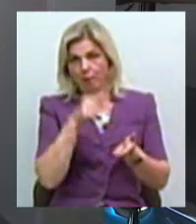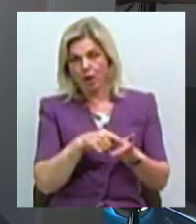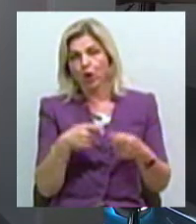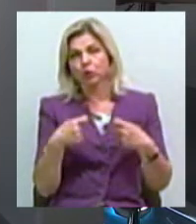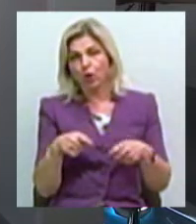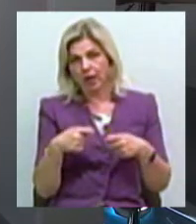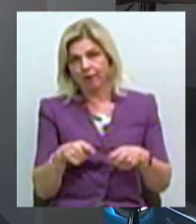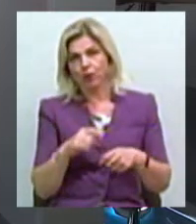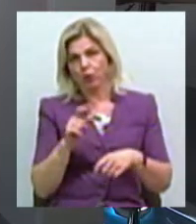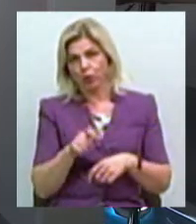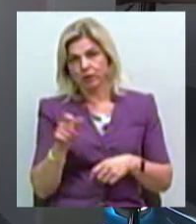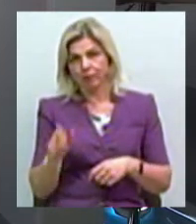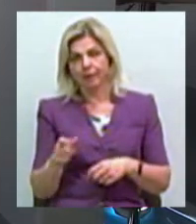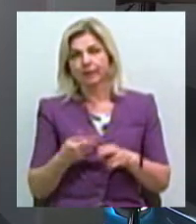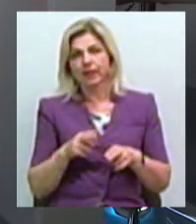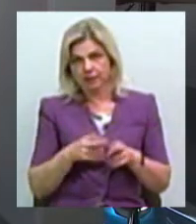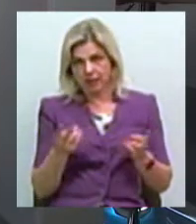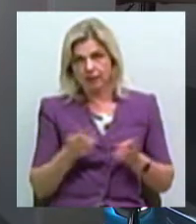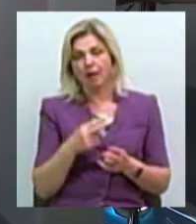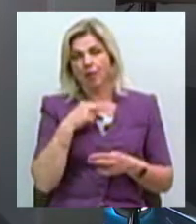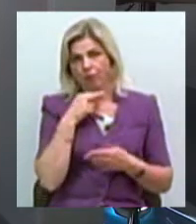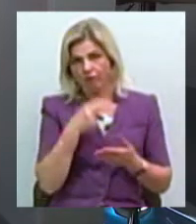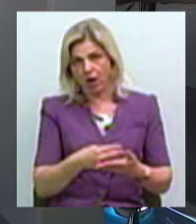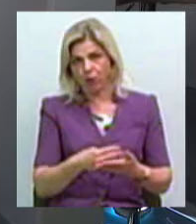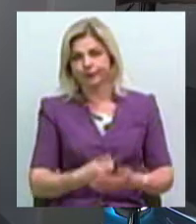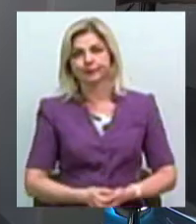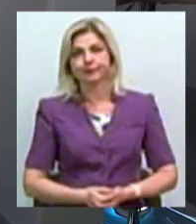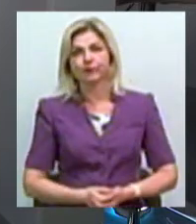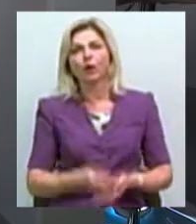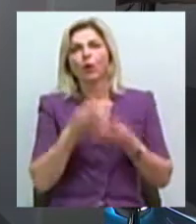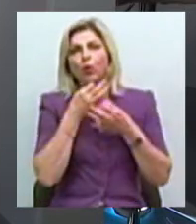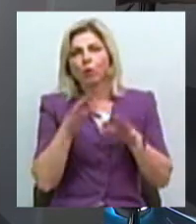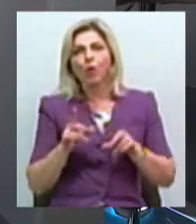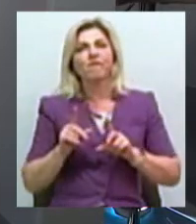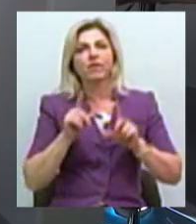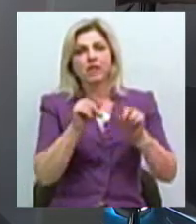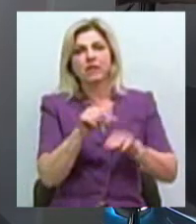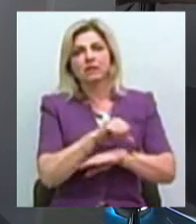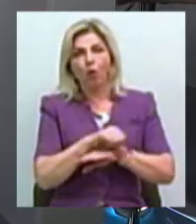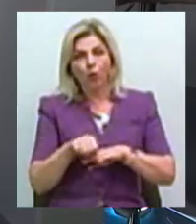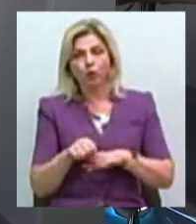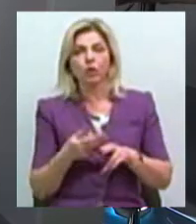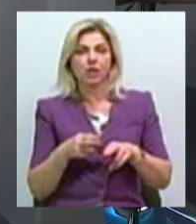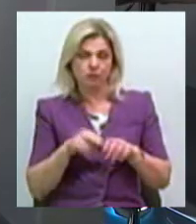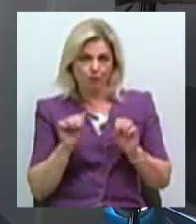людьми. Тому так само на це треба звернути увагу. Звичайно, тобто будь-який виїзд за кордон, він